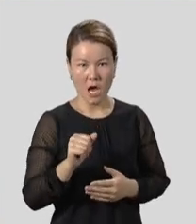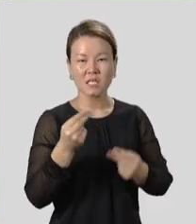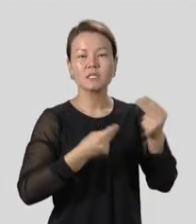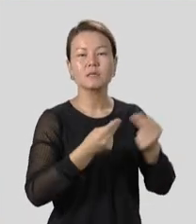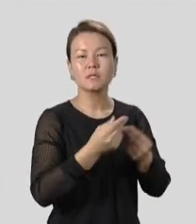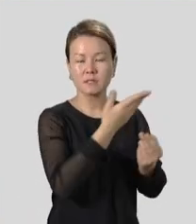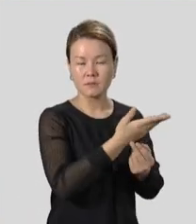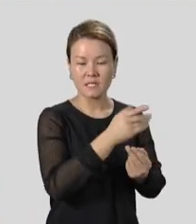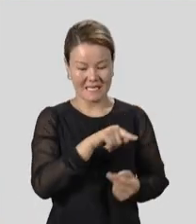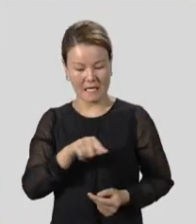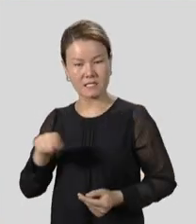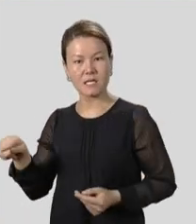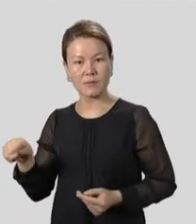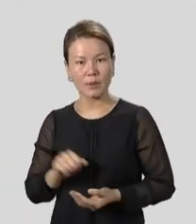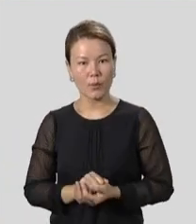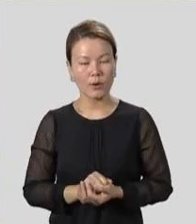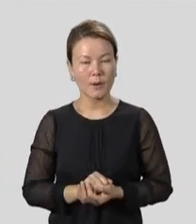на координатной прямой.